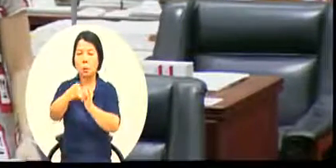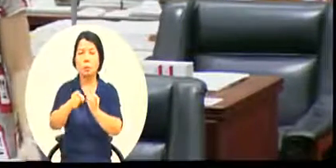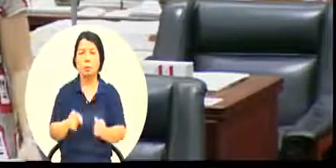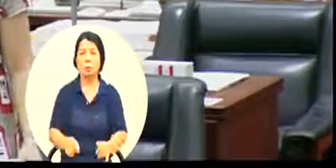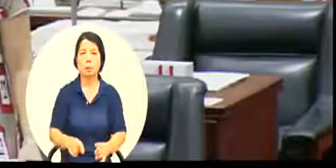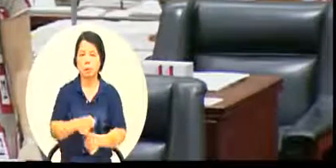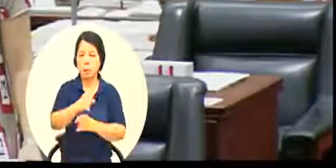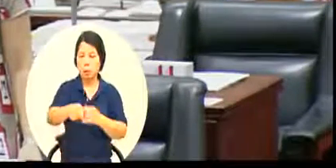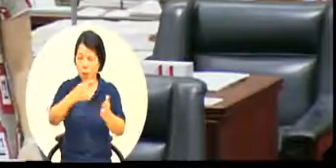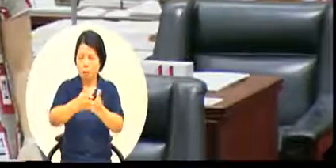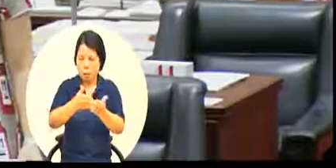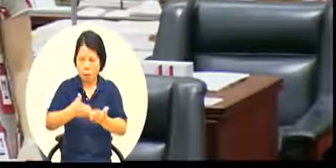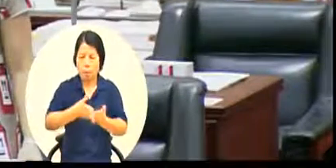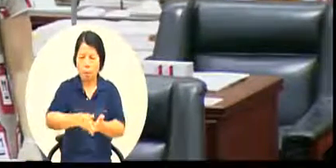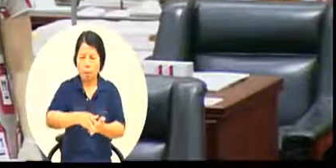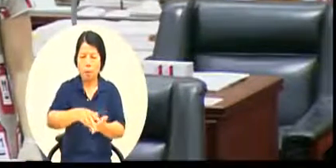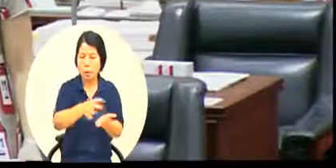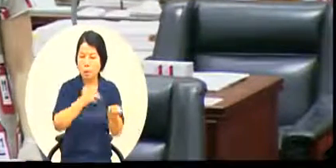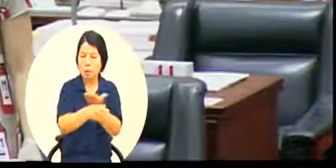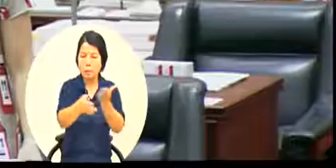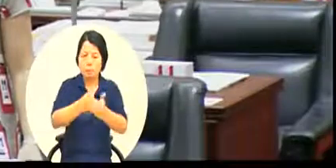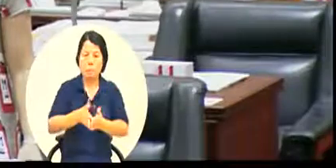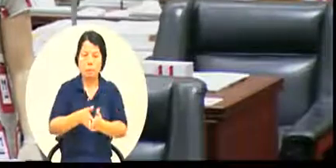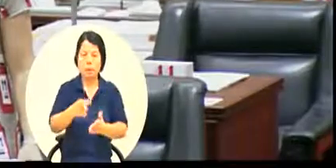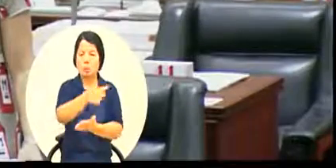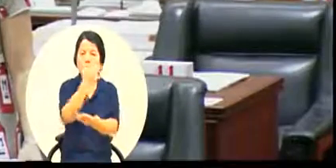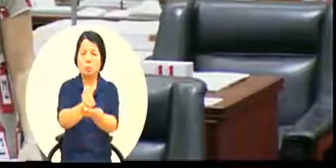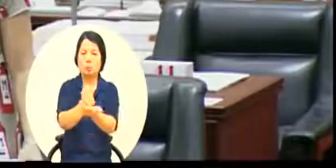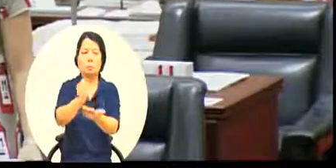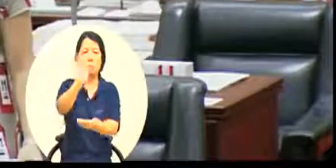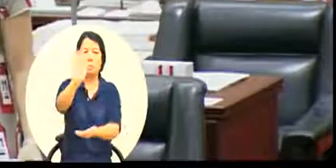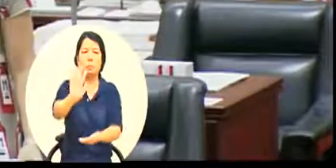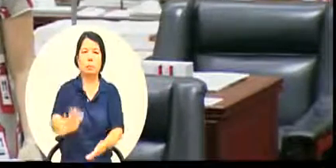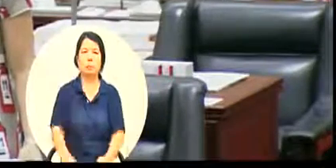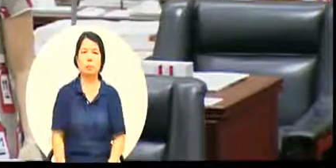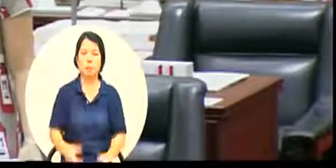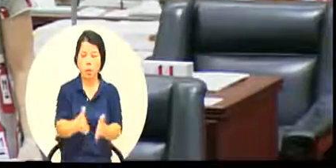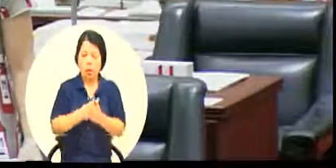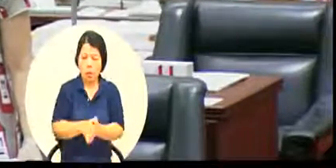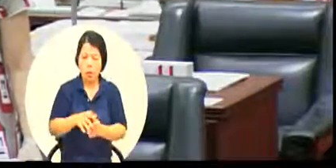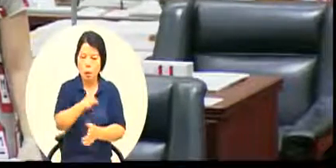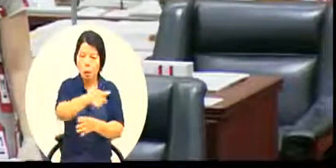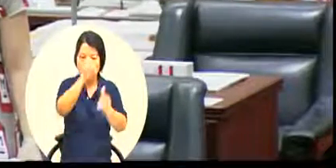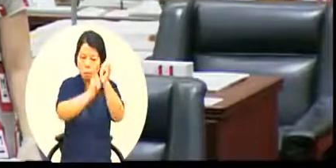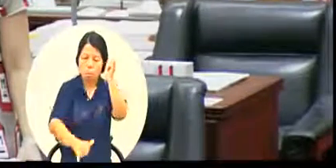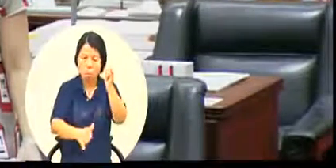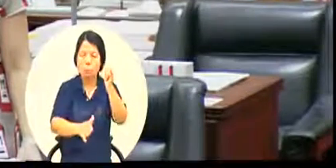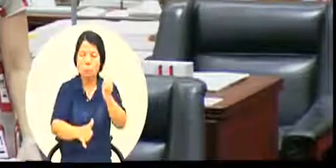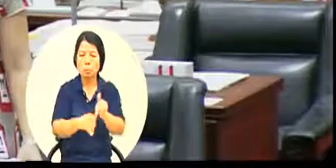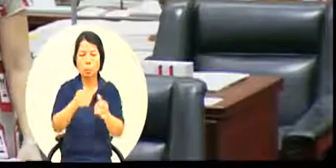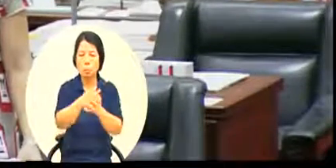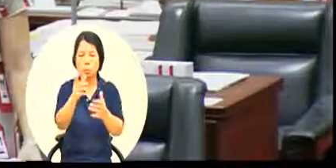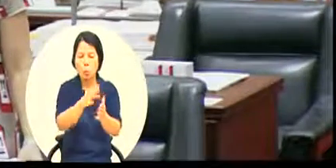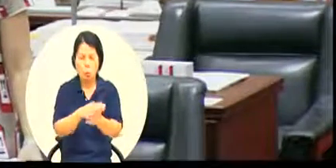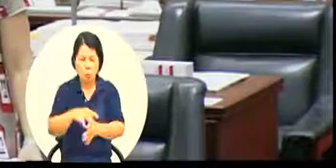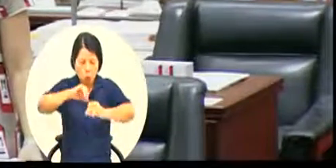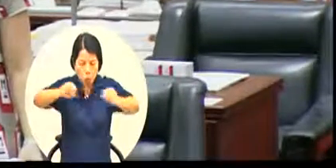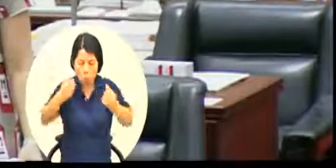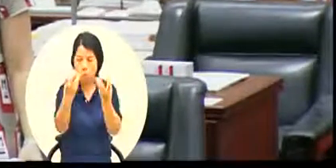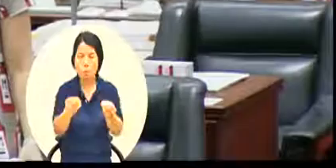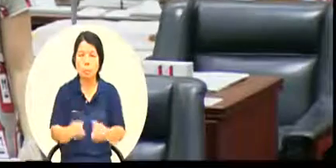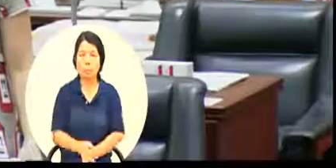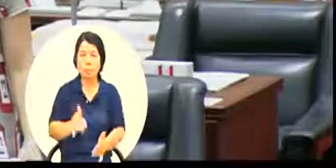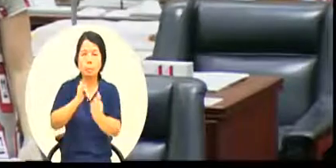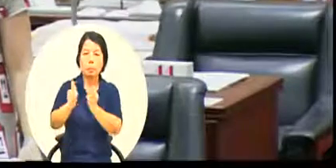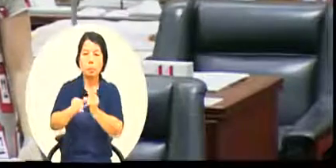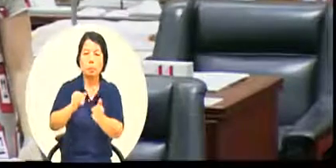应该赶快把他们处理掉，让他们不要在那块土地上，但是并不追究他的历史的渊源。当时民众是拿